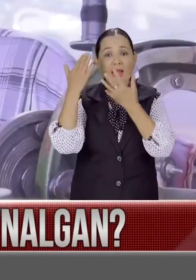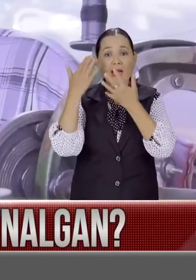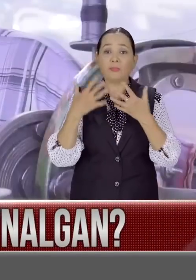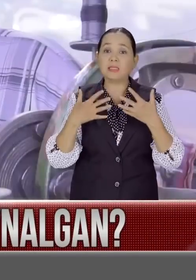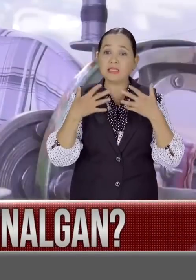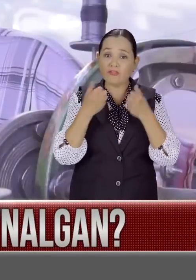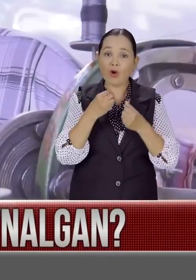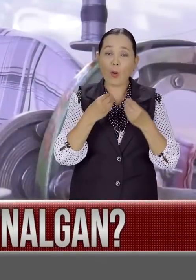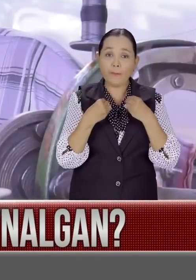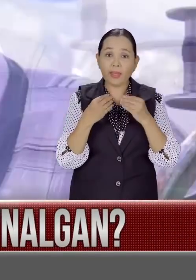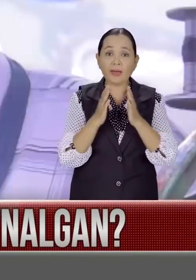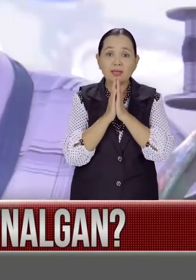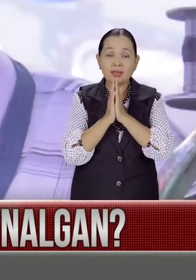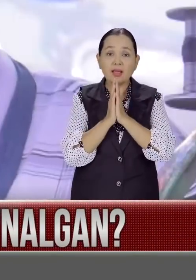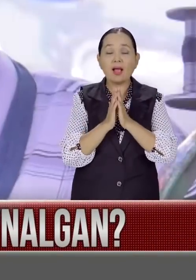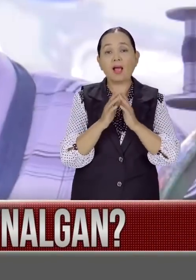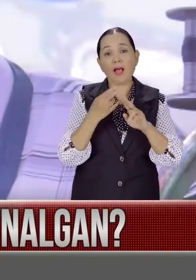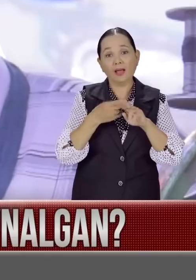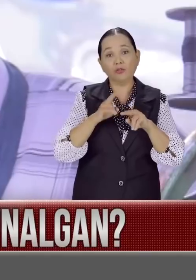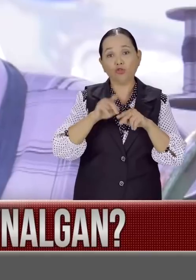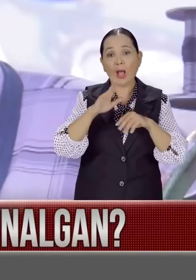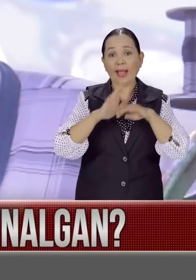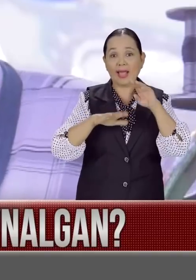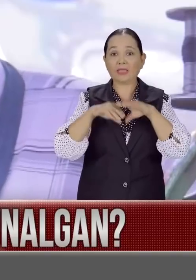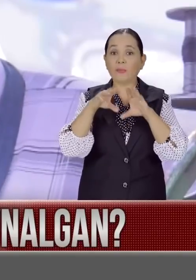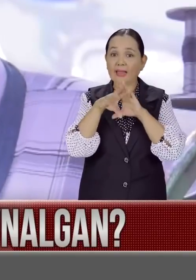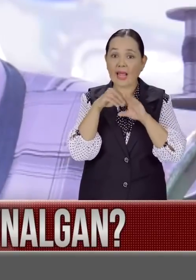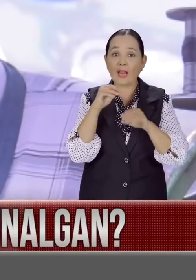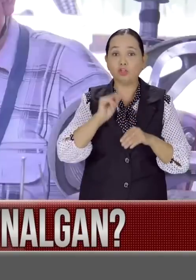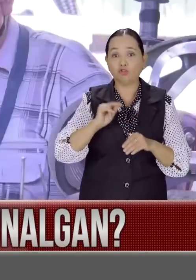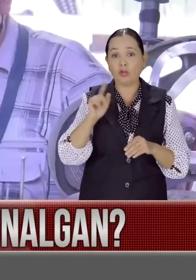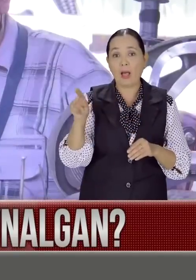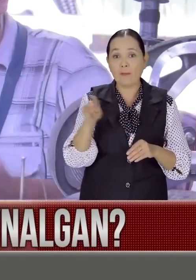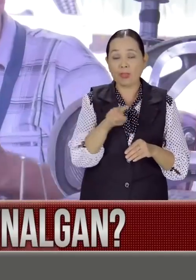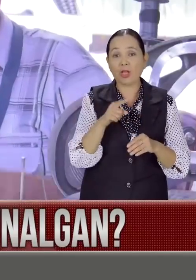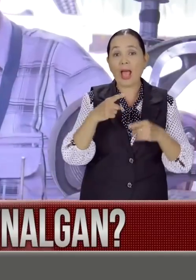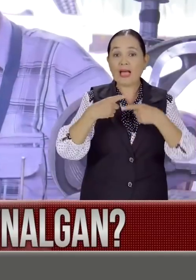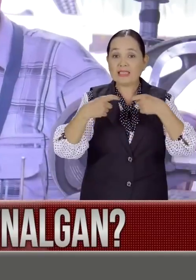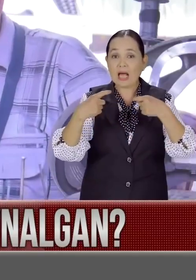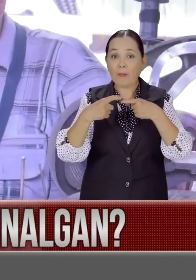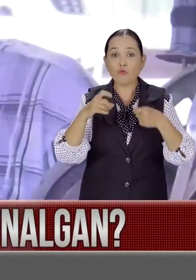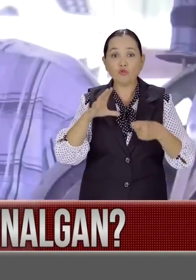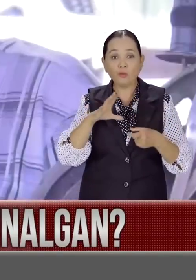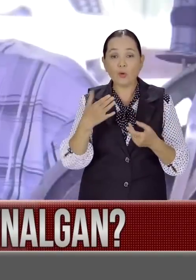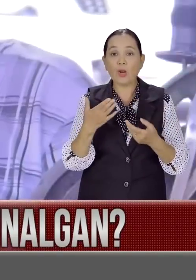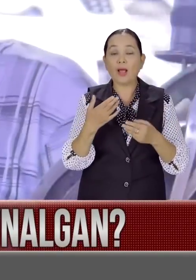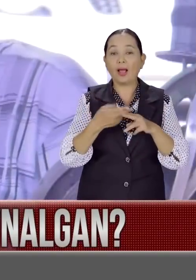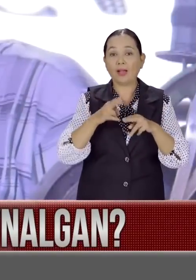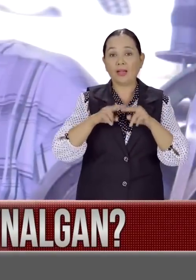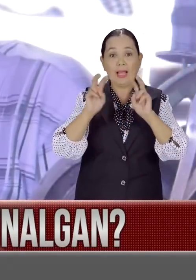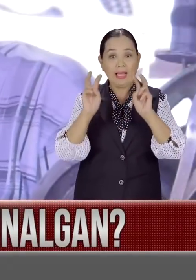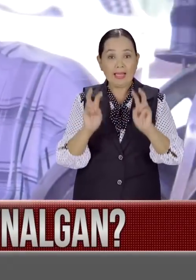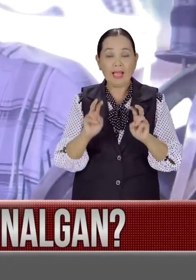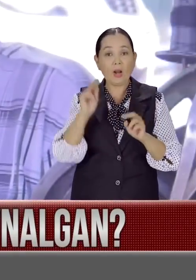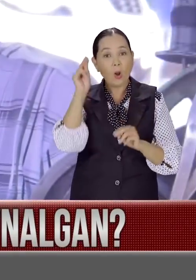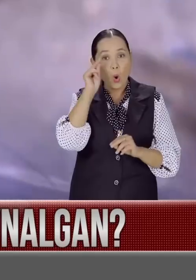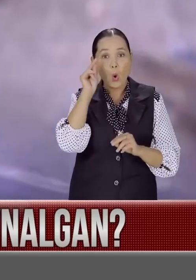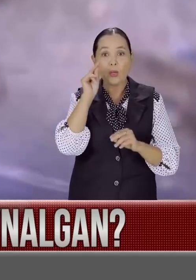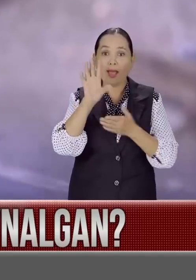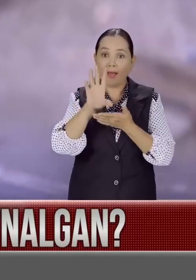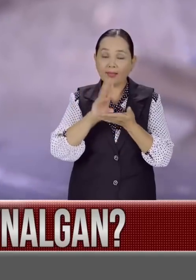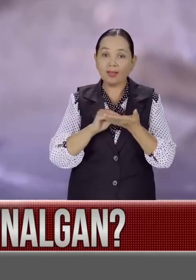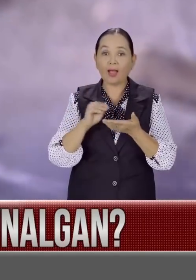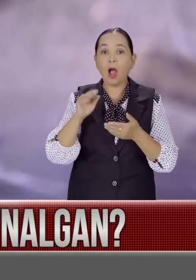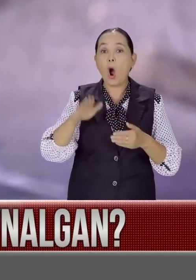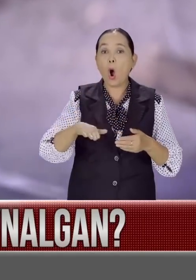dedim. 3-chi yilga tuzuk bo'lib, shundan beri shu kasblarni tanlab ishlab yuribman qizim. Ukam shunaqa saporning bo'lardi, yoniga kelib o'tirib, uyg'onganmanda.